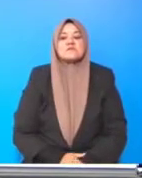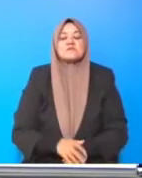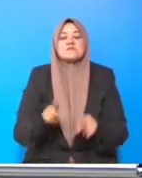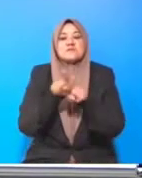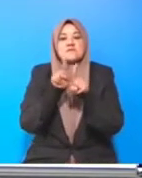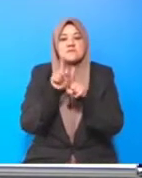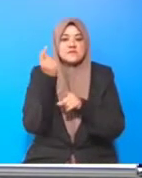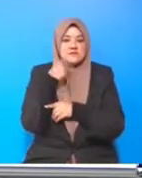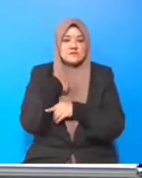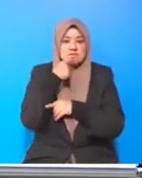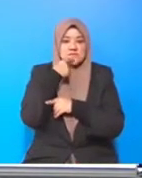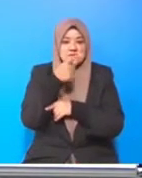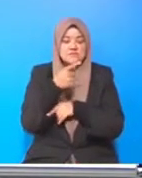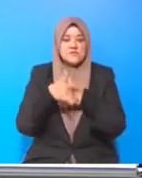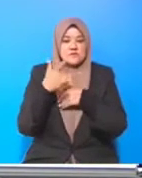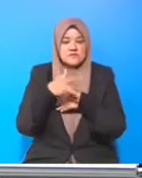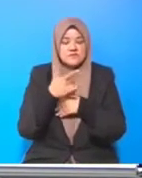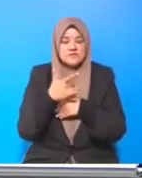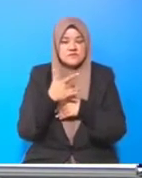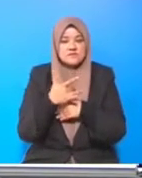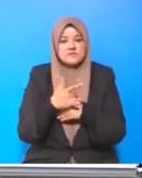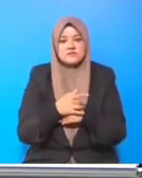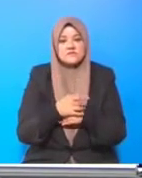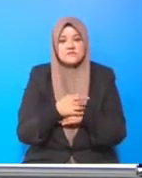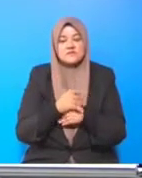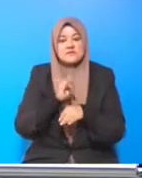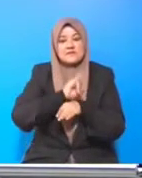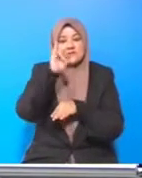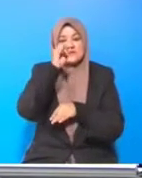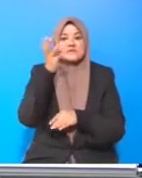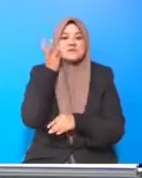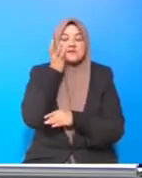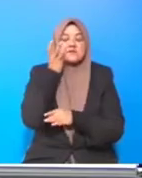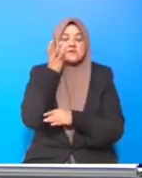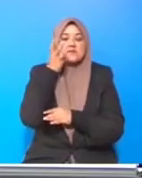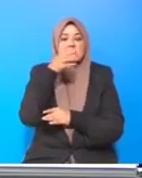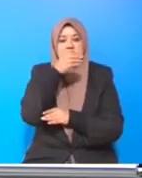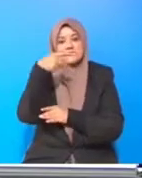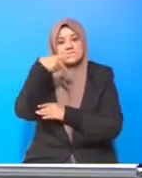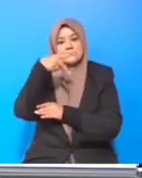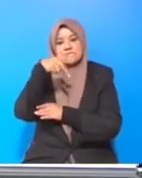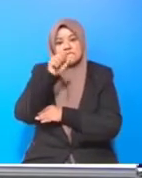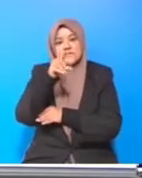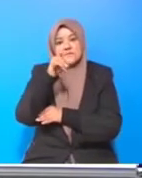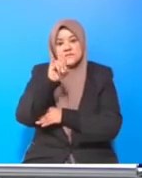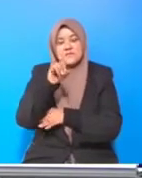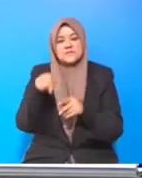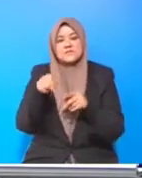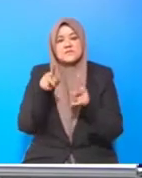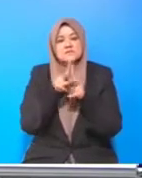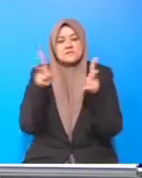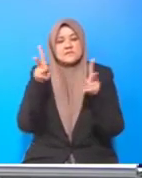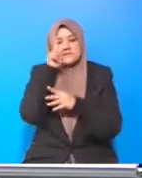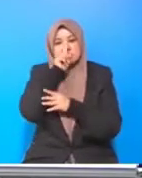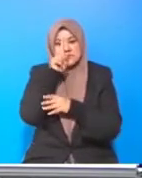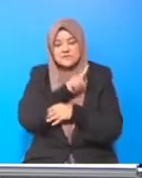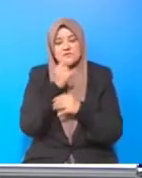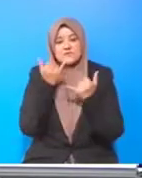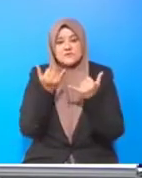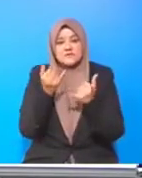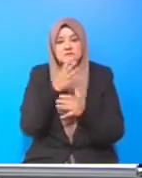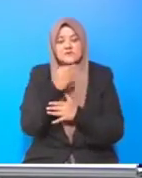cuman yang saya sebut di awal tadi bahwa industri padi dan beras ini adalah merupakan industri yang sangat kritikal